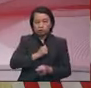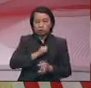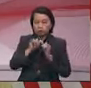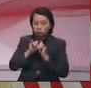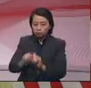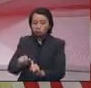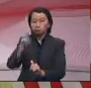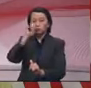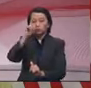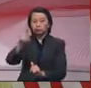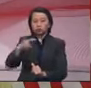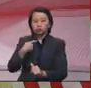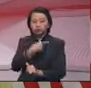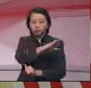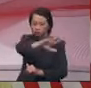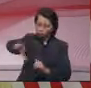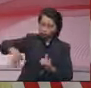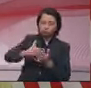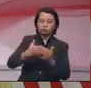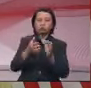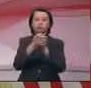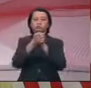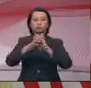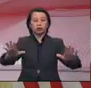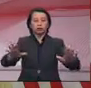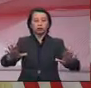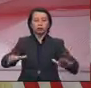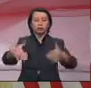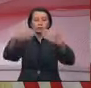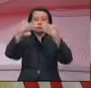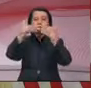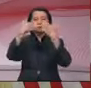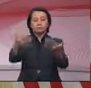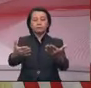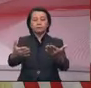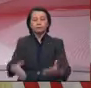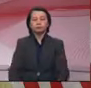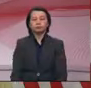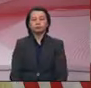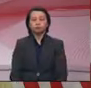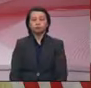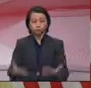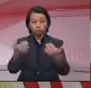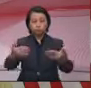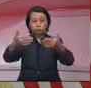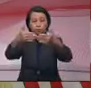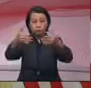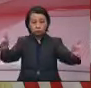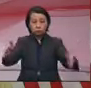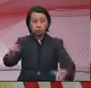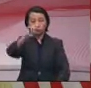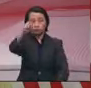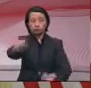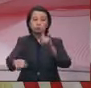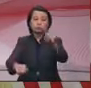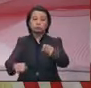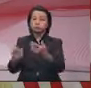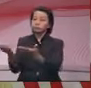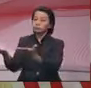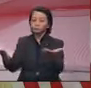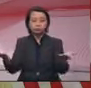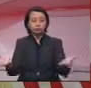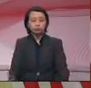terus memastikan kita semua selamat. Terima kasih. Saya buka kepada soalan.